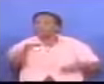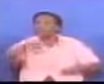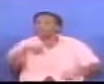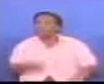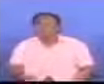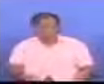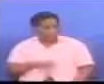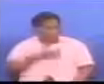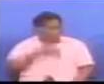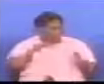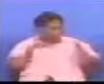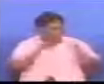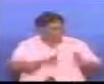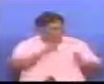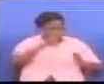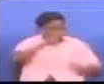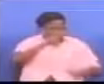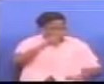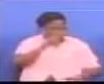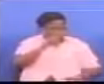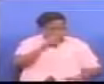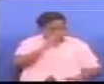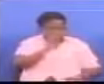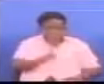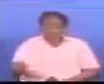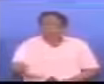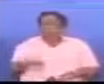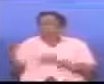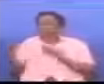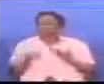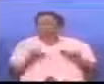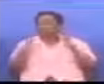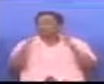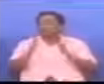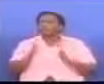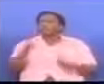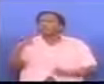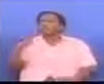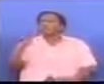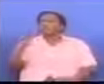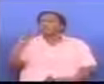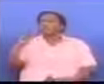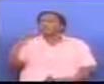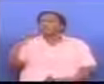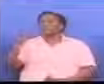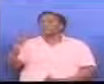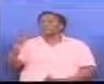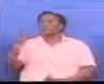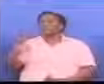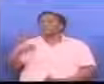Asante Mheshimiwa Nape. Mheshimiwa Tuki, jiandae Mheshimiwa Mgimwa.